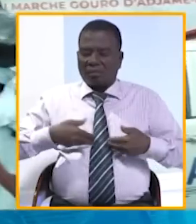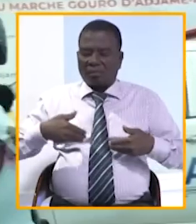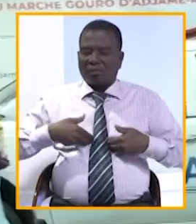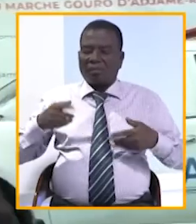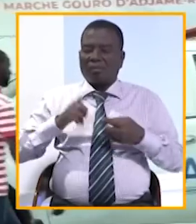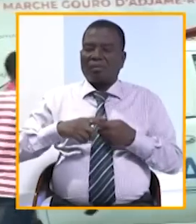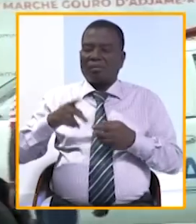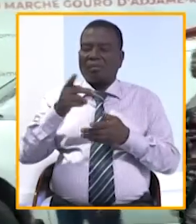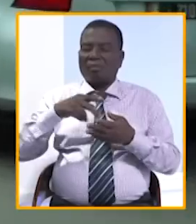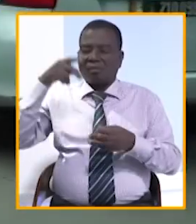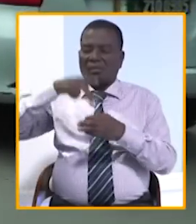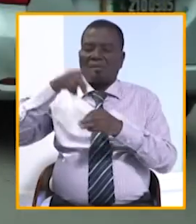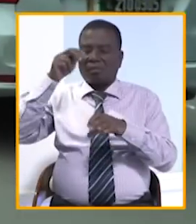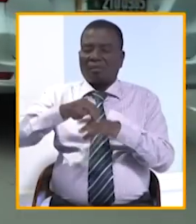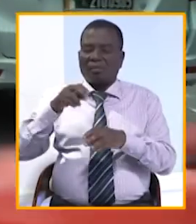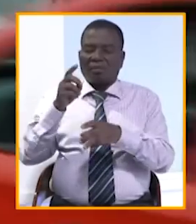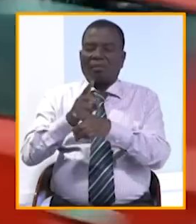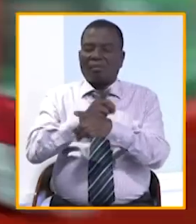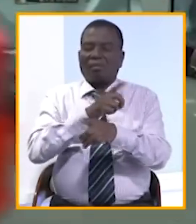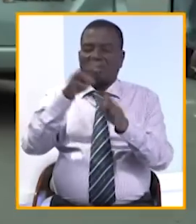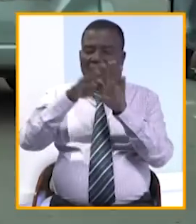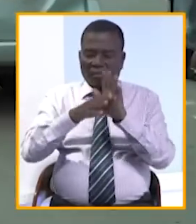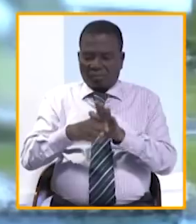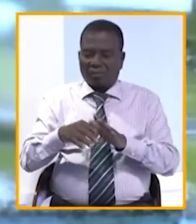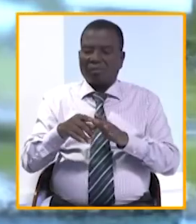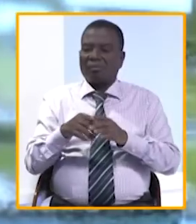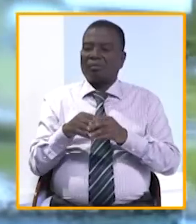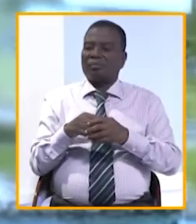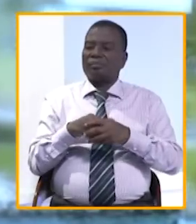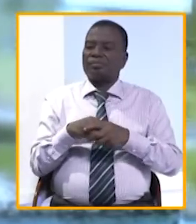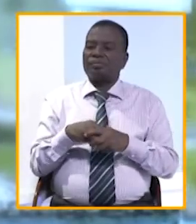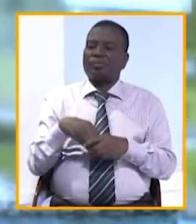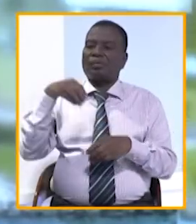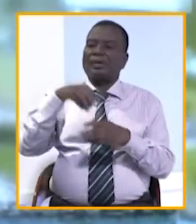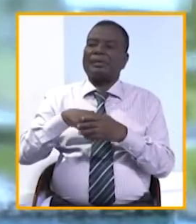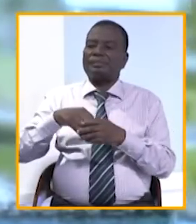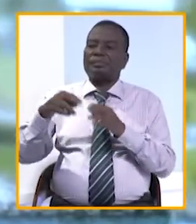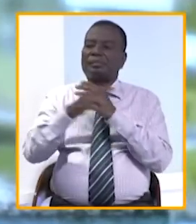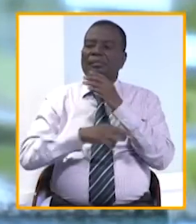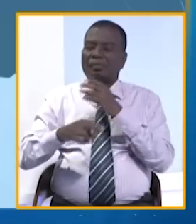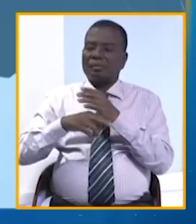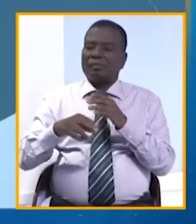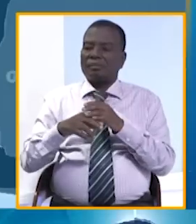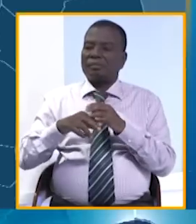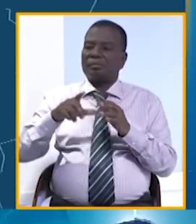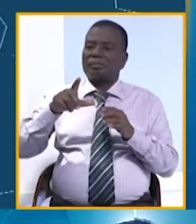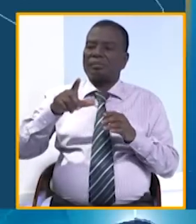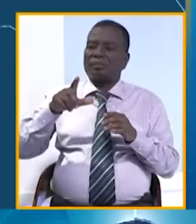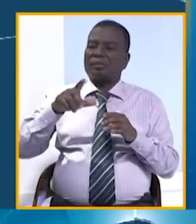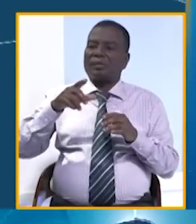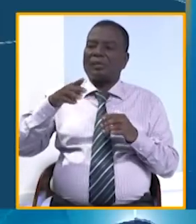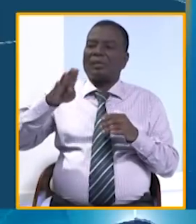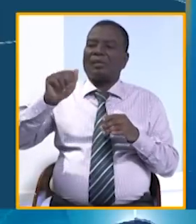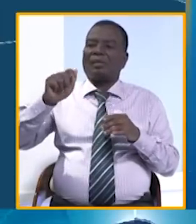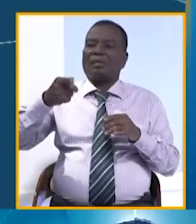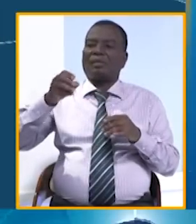jeunesse à la participation au développement local. Dans la région de la Bagoué, la Fédération des groupements et associations